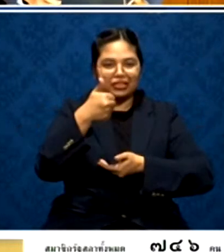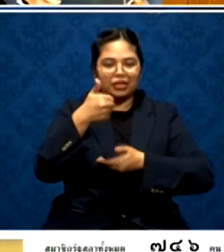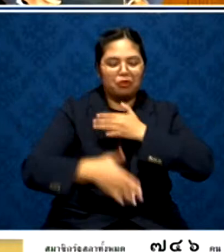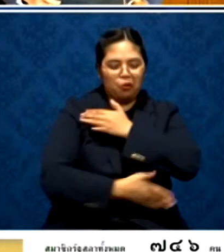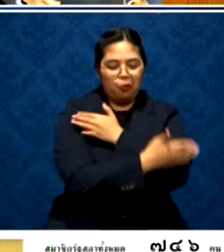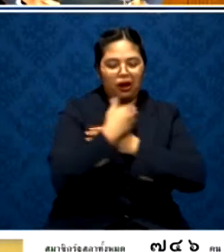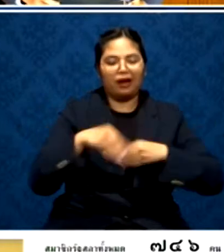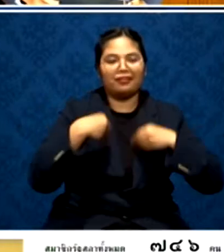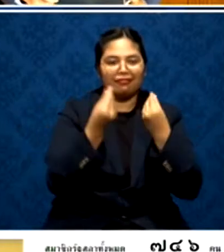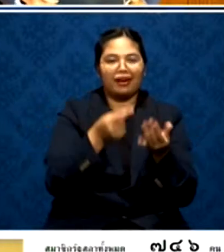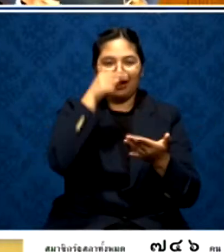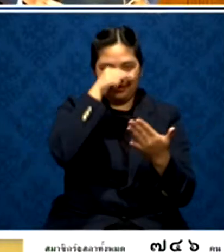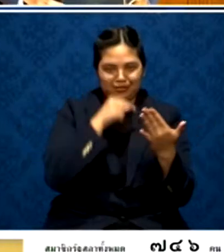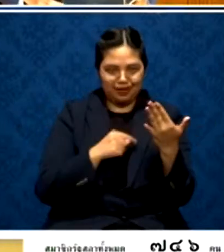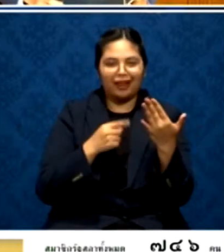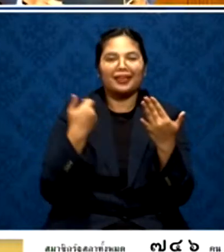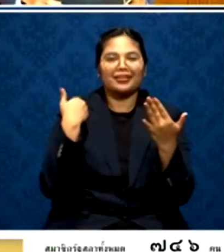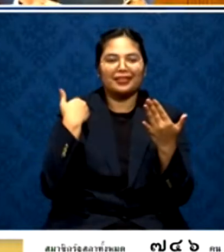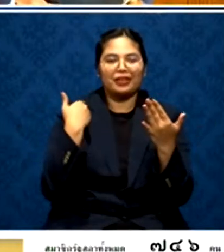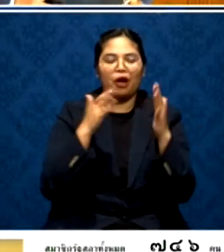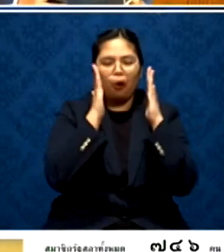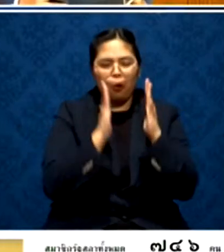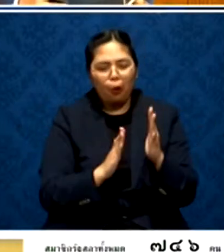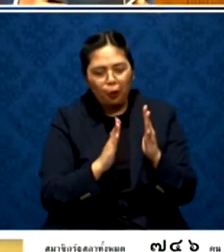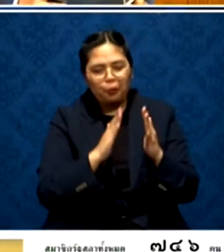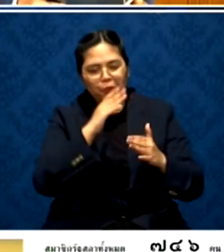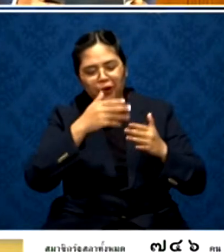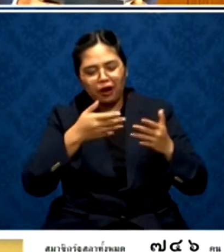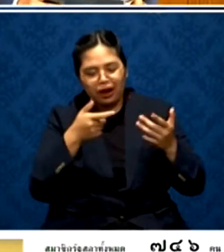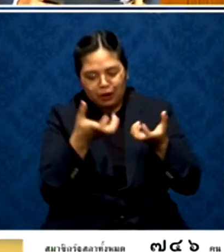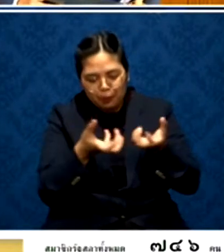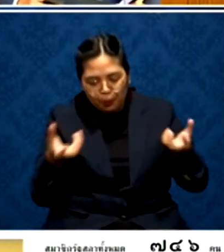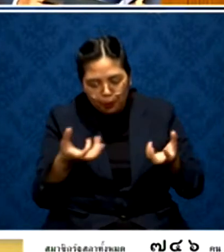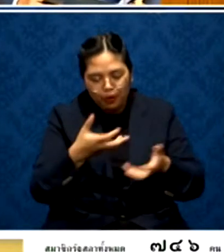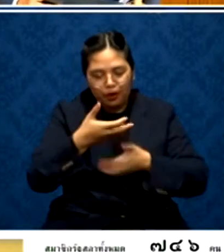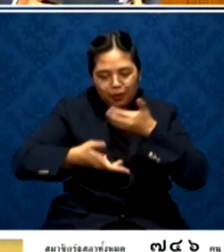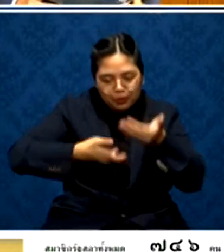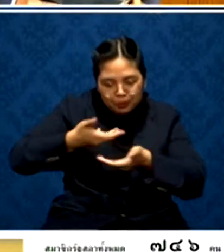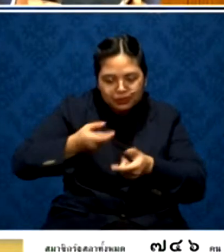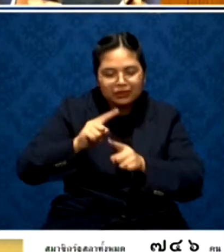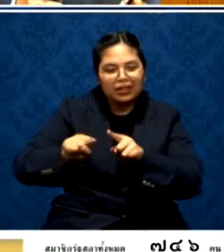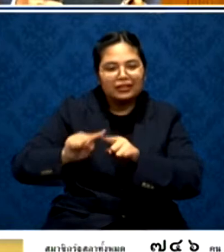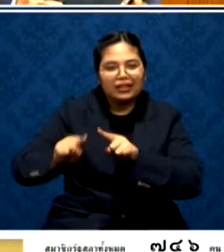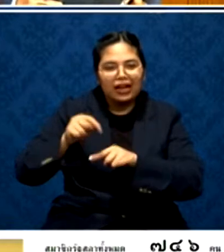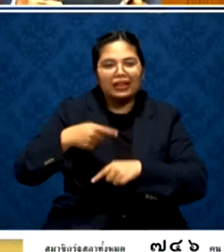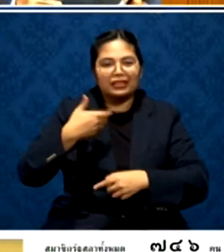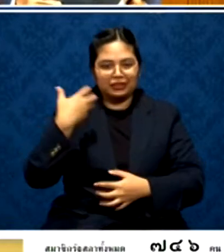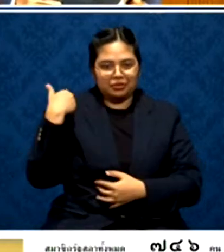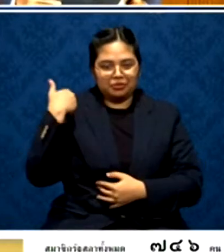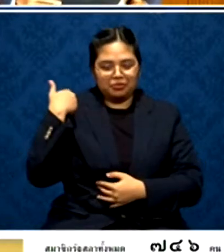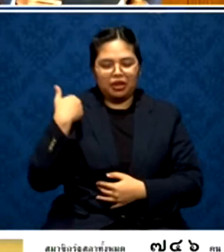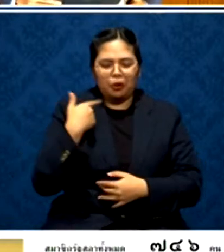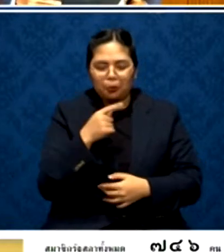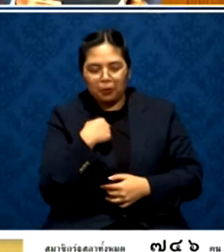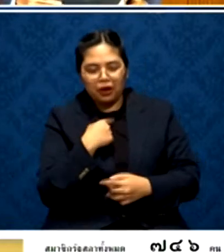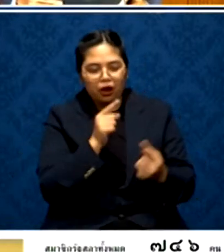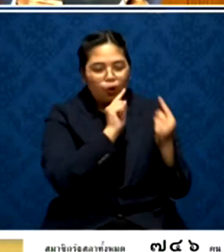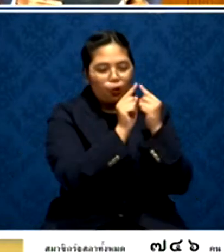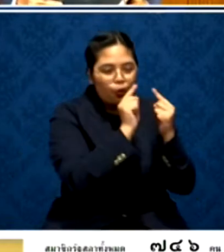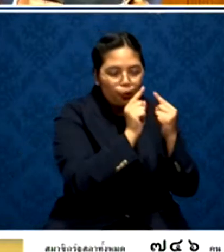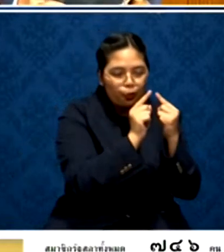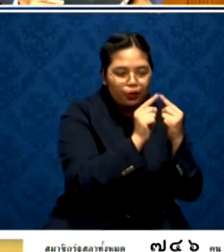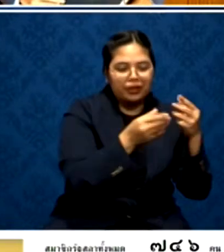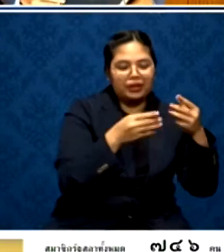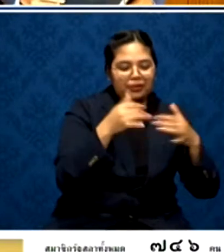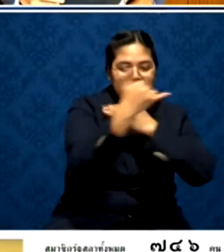ได้เปรียบให้ผู้ผลิตสินค้าและบริการในประเทศทำให้รัฐบาลสามารถเจรจาการค้าระหว่างประเทศภายใต้กฎกติ